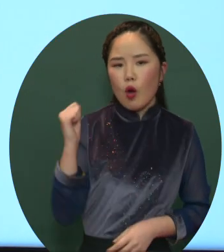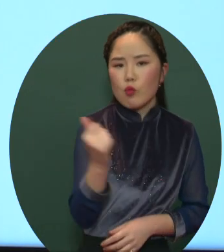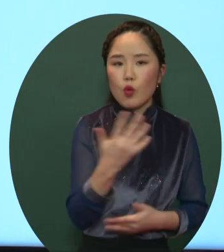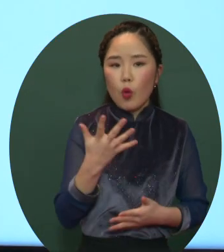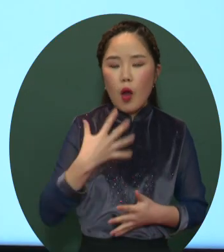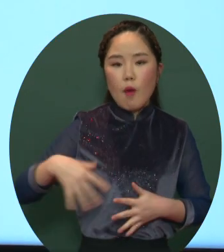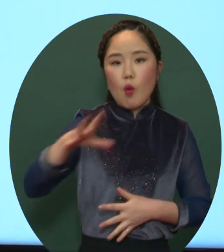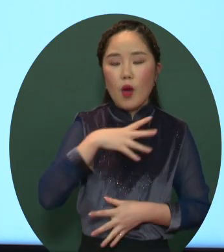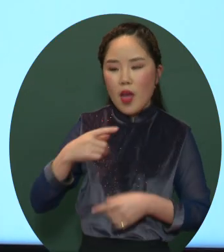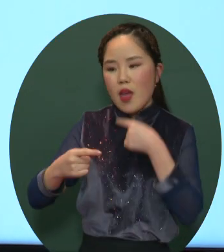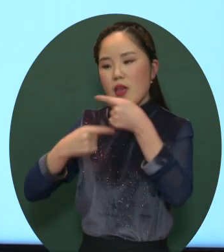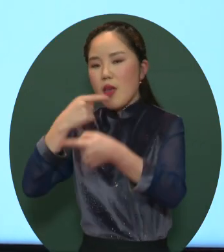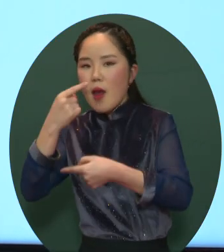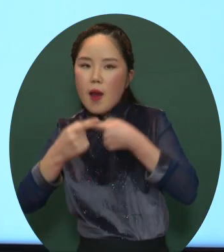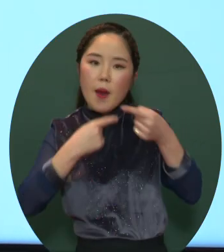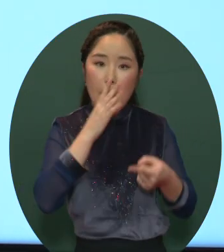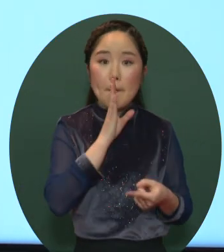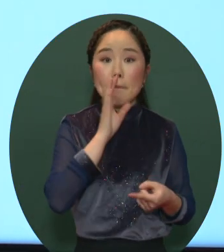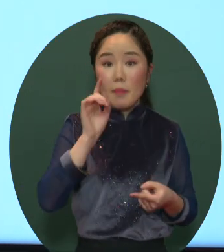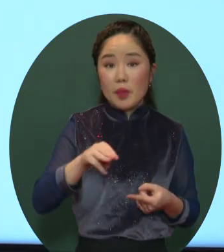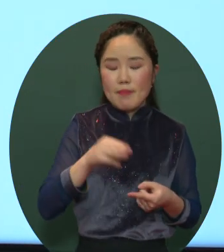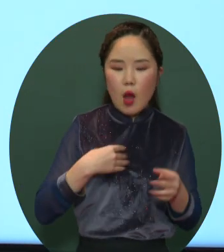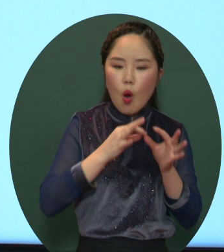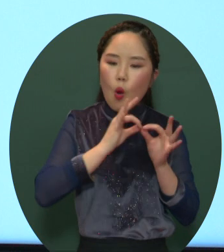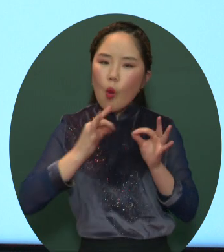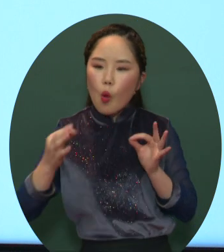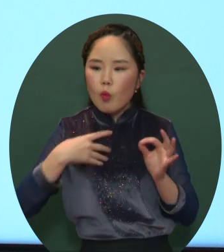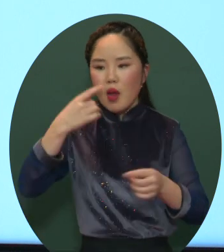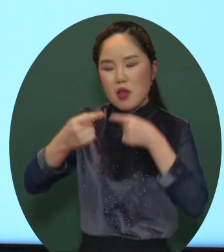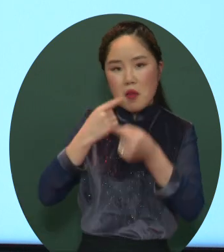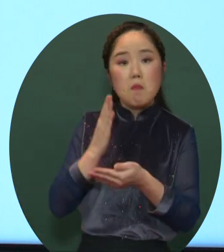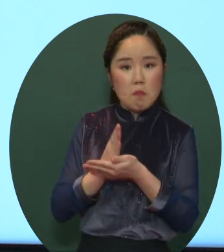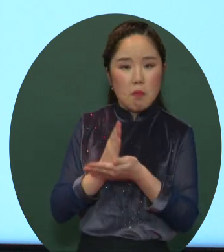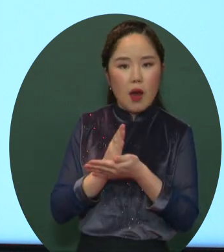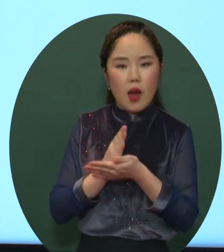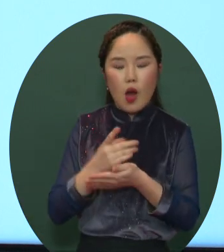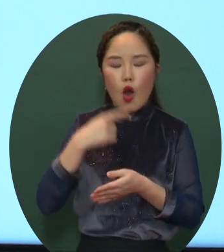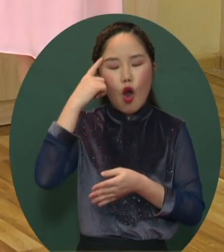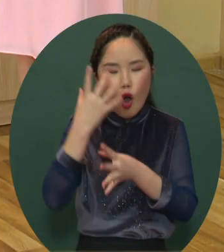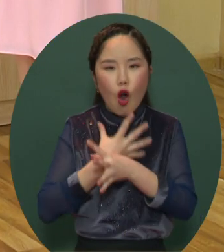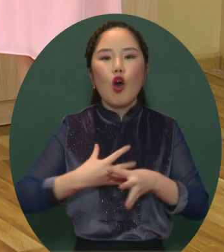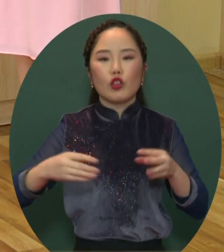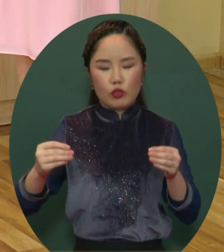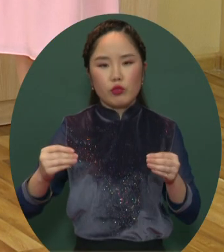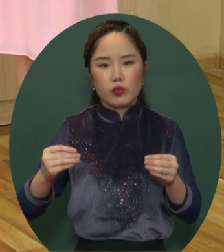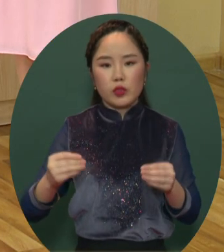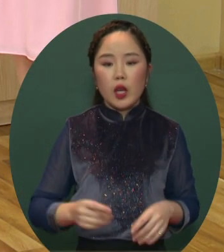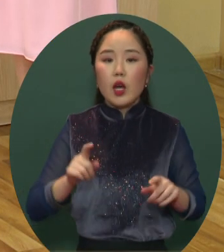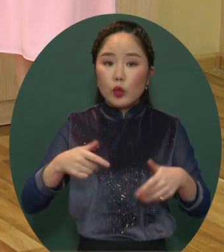бүгдээрийн хоорондоо үг хилээр, өгүүлбэрээр харилцдаг, ойлголцдог.